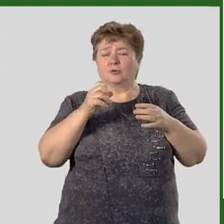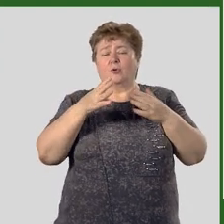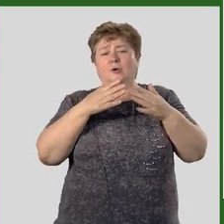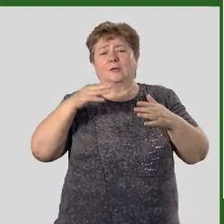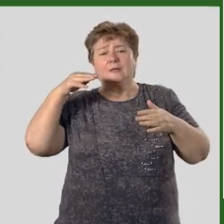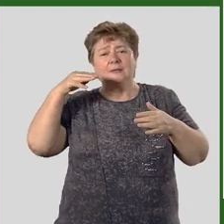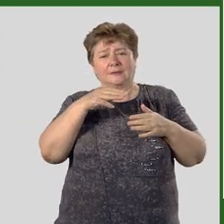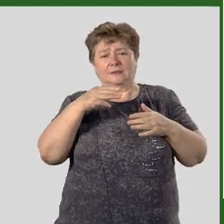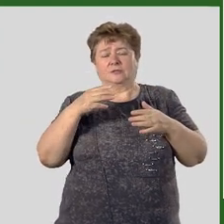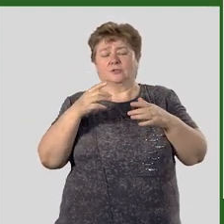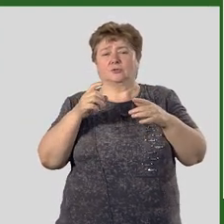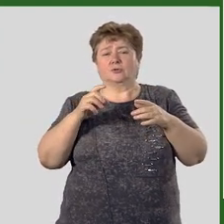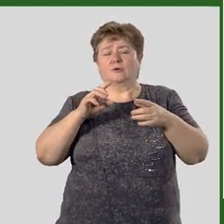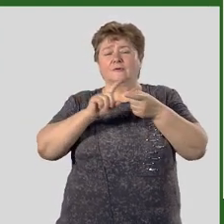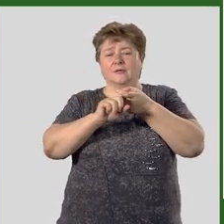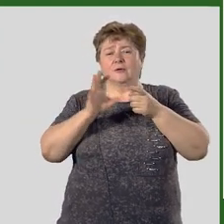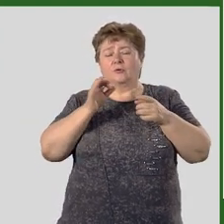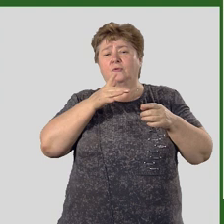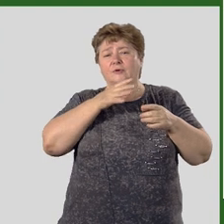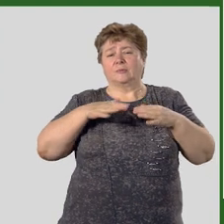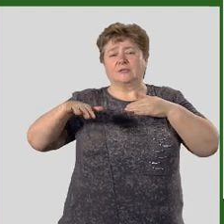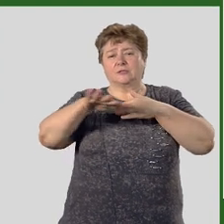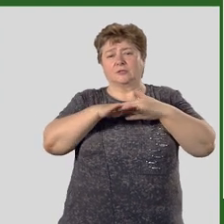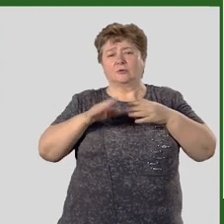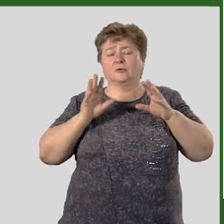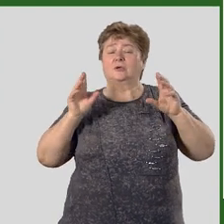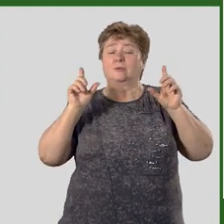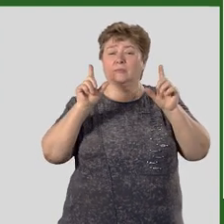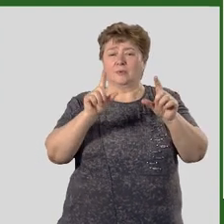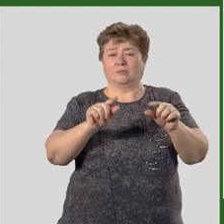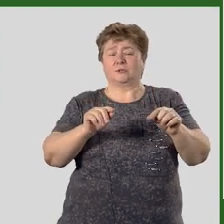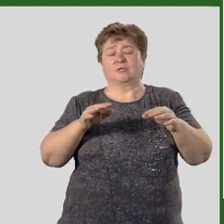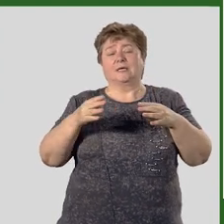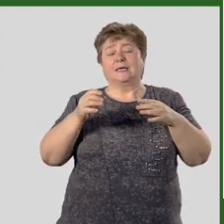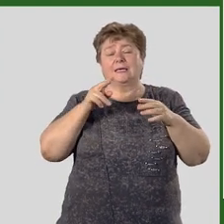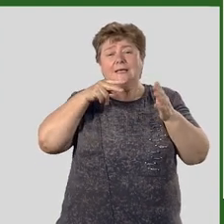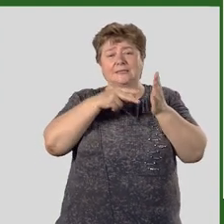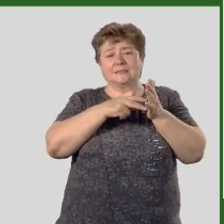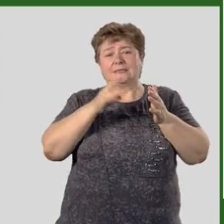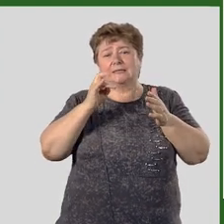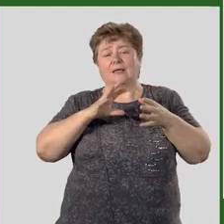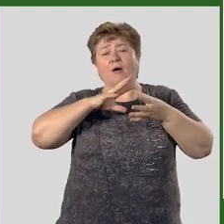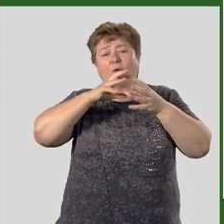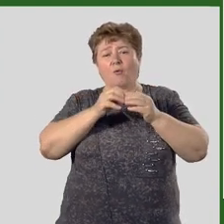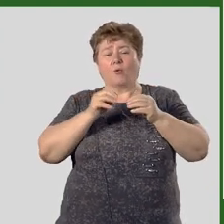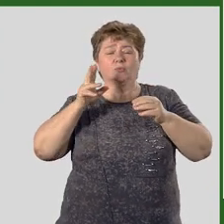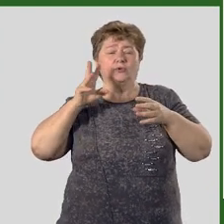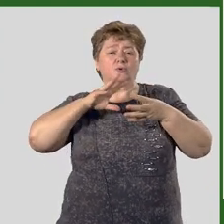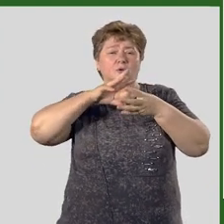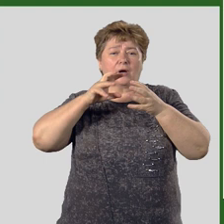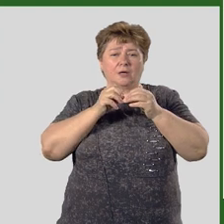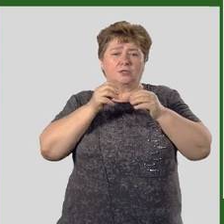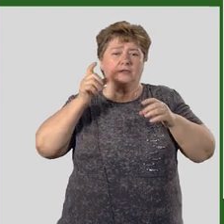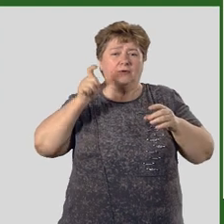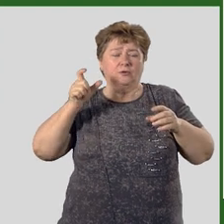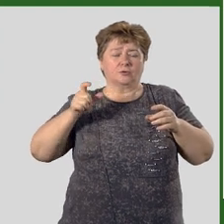или 1000 в зависимости от времени и территории перемещения и разделить на общую численность